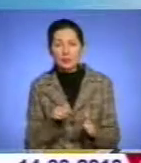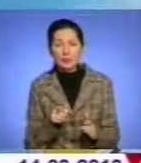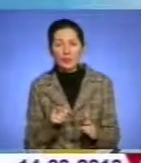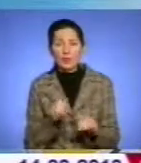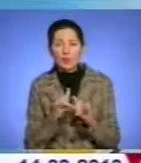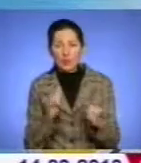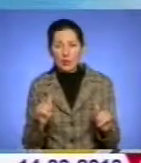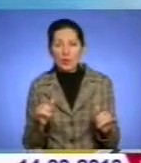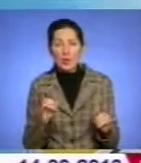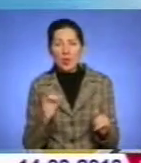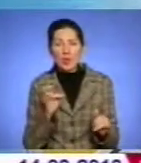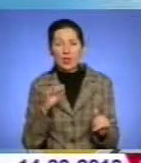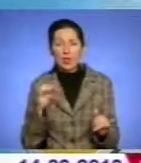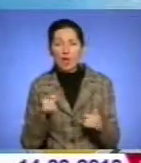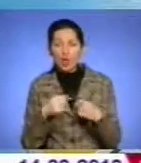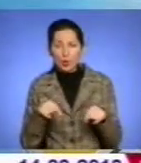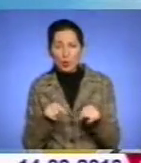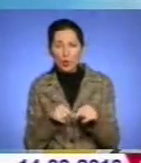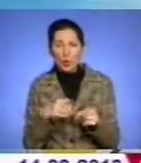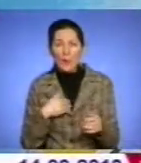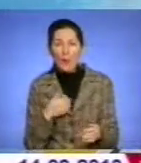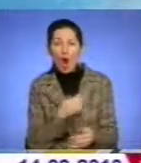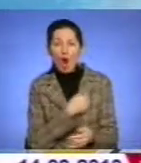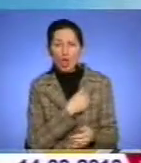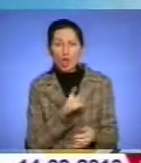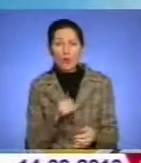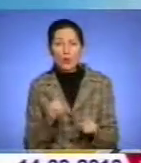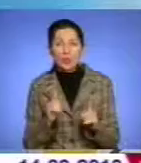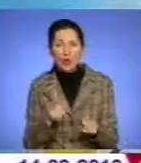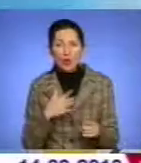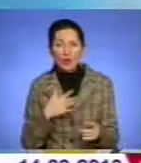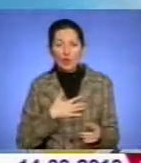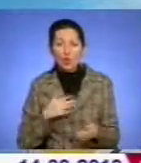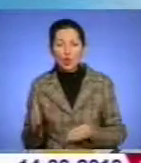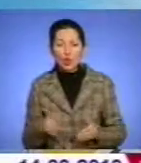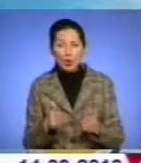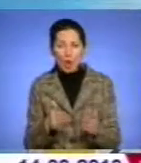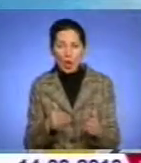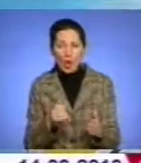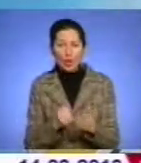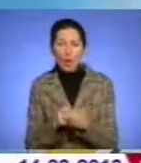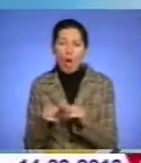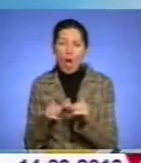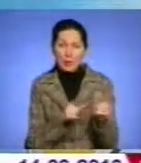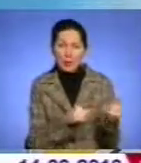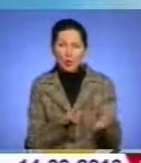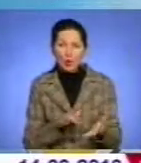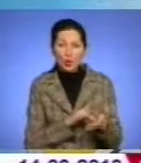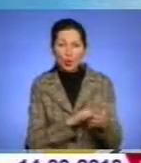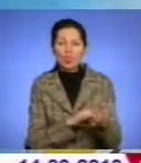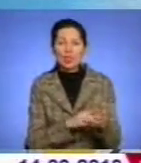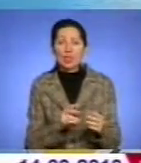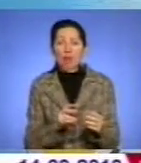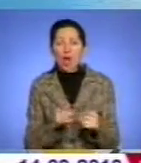розвитку інфраструктури. І ми би хотіли, щоб дійсно у нас дороги саме до під'їзду туристичних об'єктів